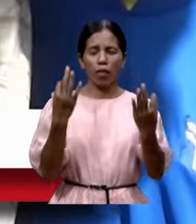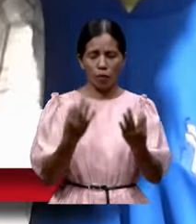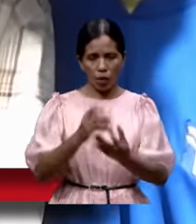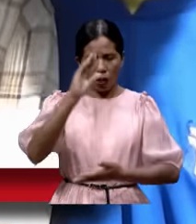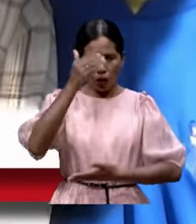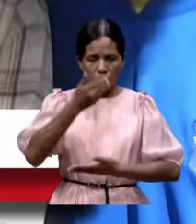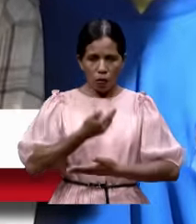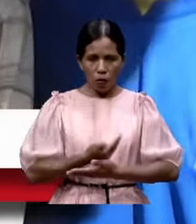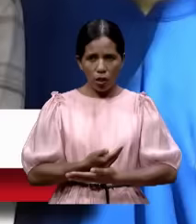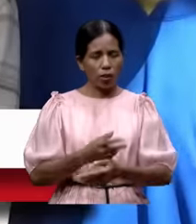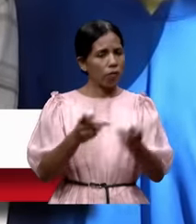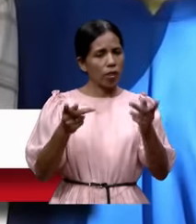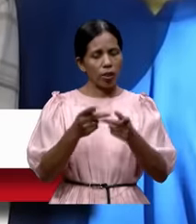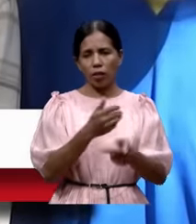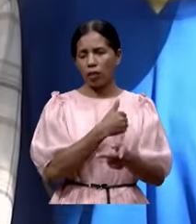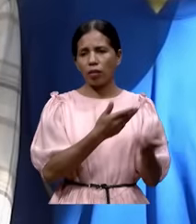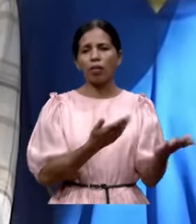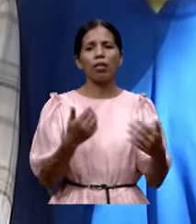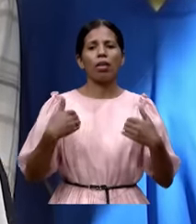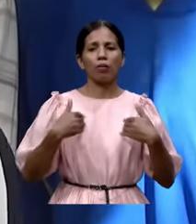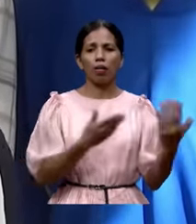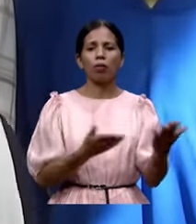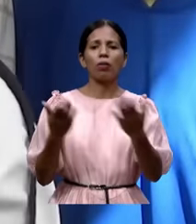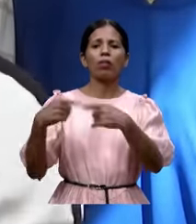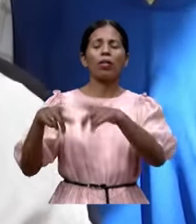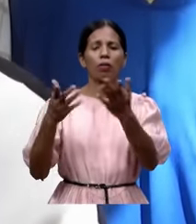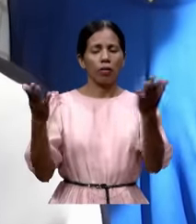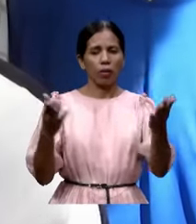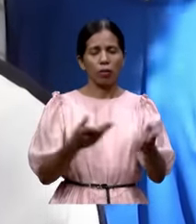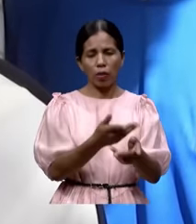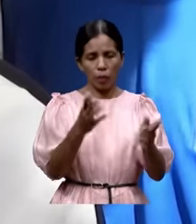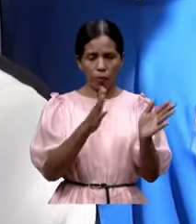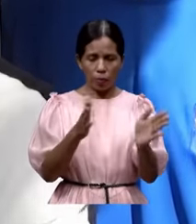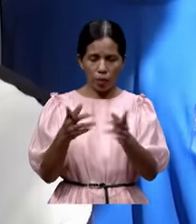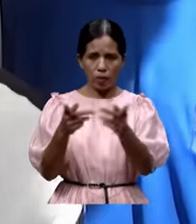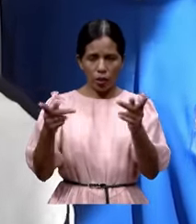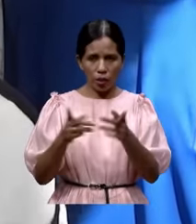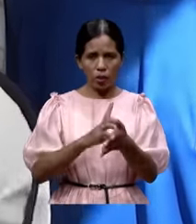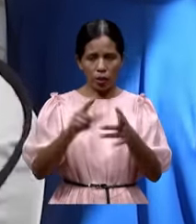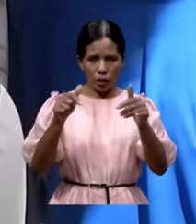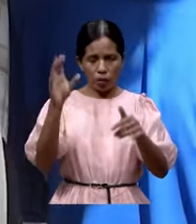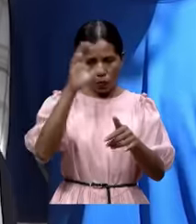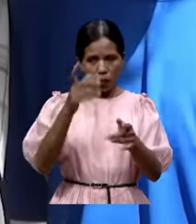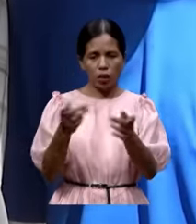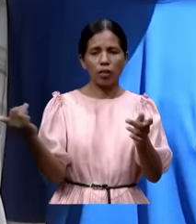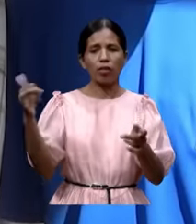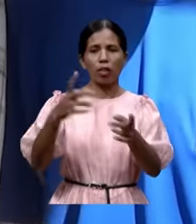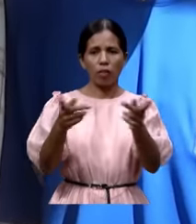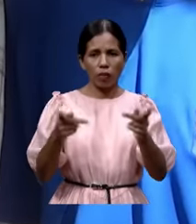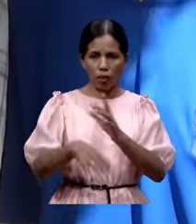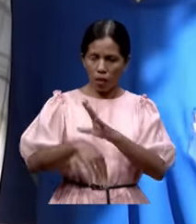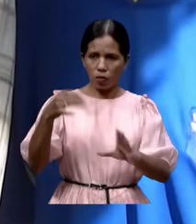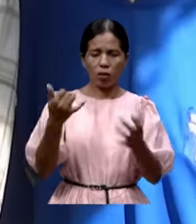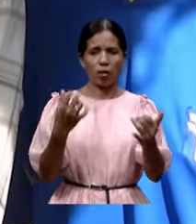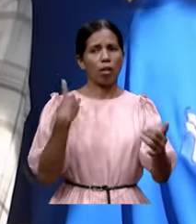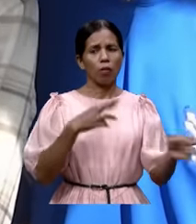lura, fatin sedap iya atau bori banget. Se senior sih repara hela fatin ini pasti repara pas semana ini dan ini pasti buka sana fatin. Saya gora, abi